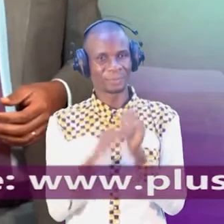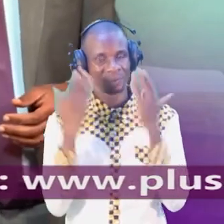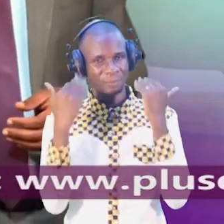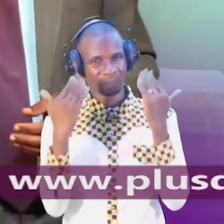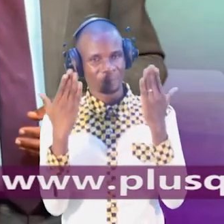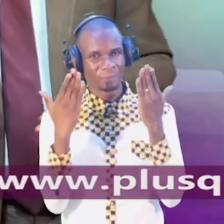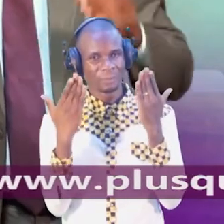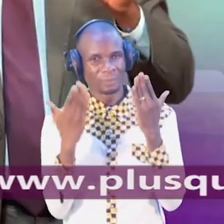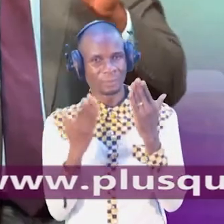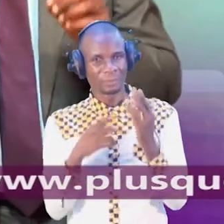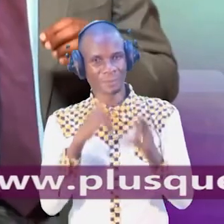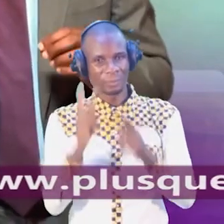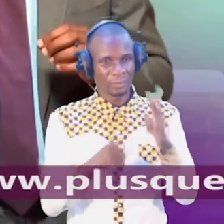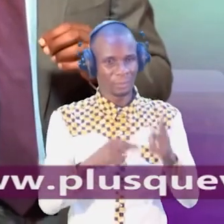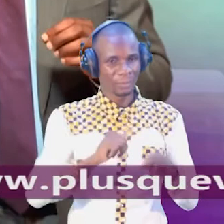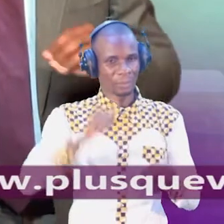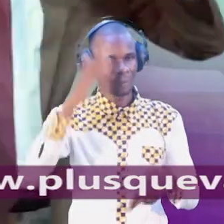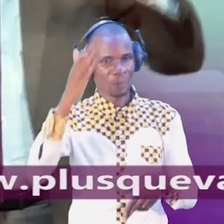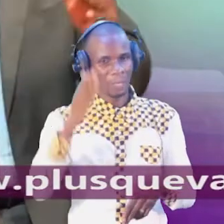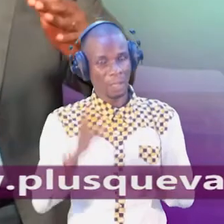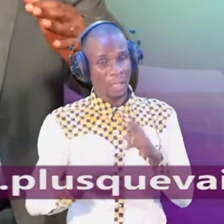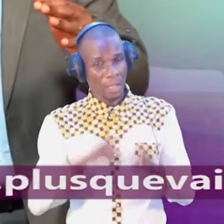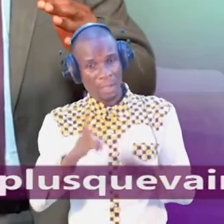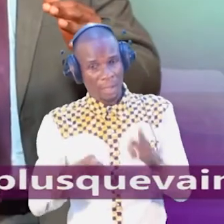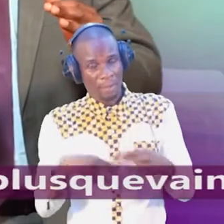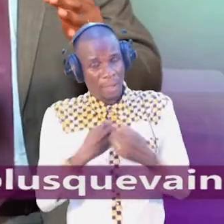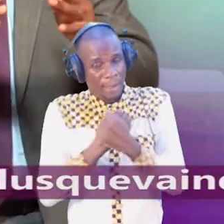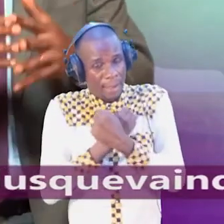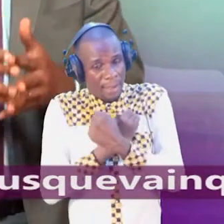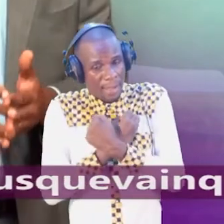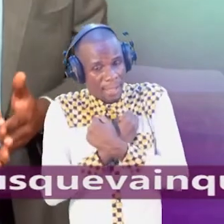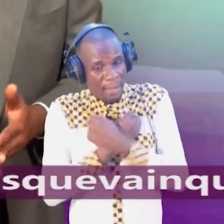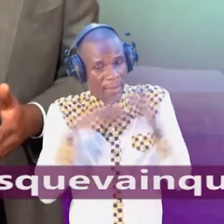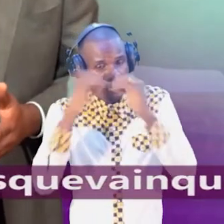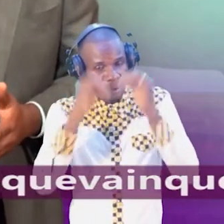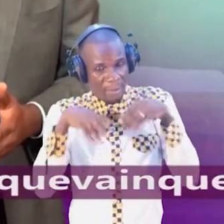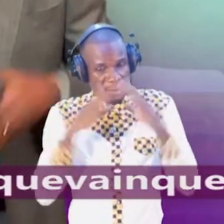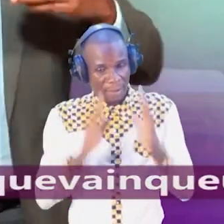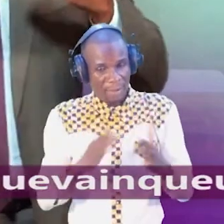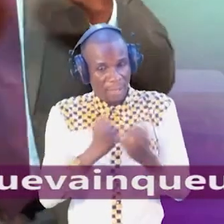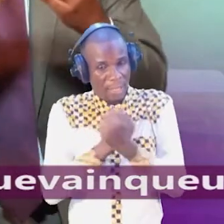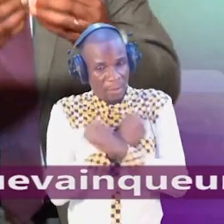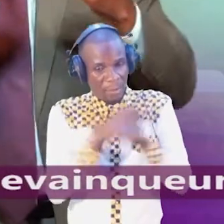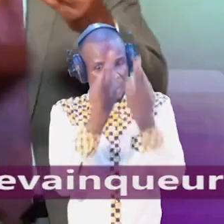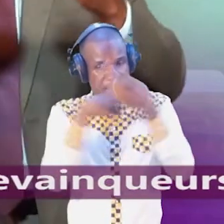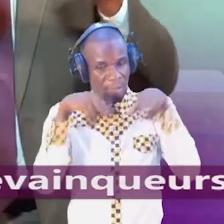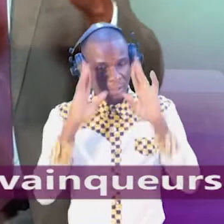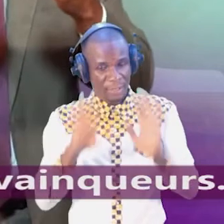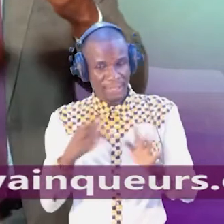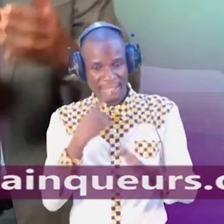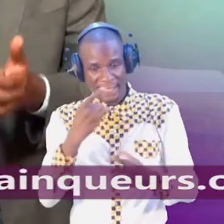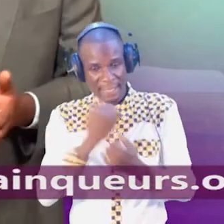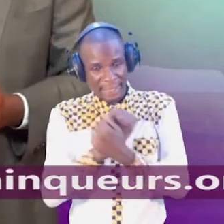Yangwe komami na mokanda ya suka ya Biblia. Nzambe azali na bato na ye. Azali